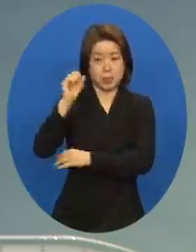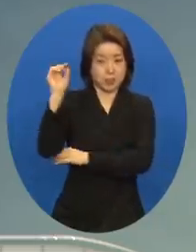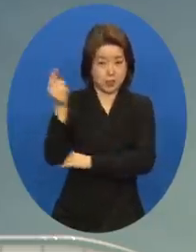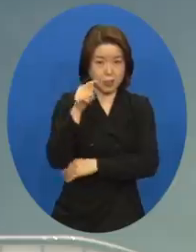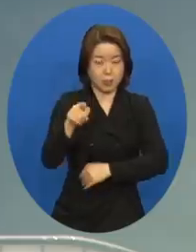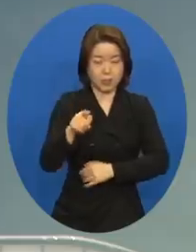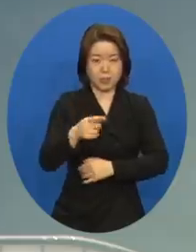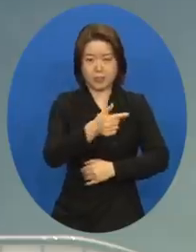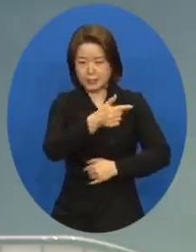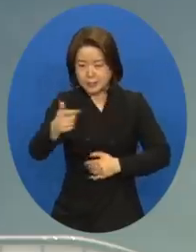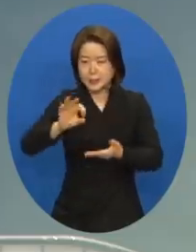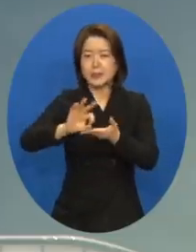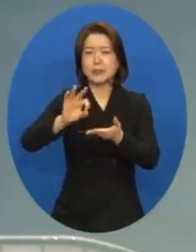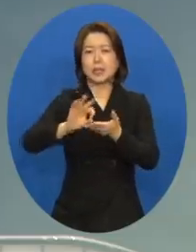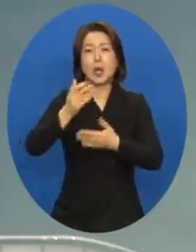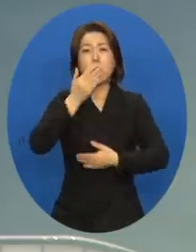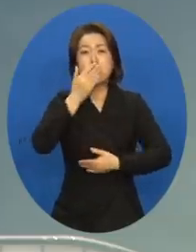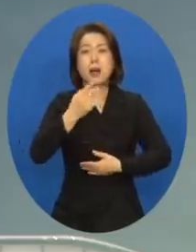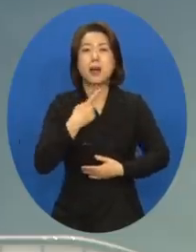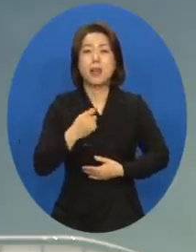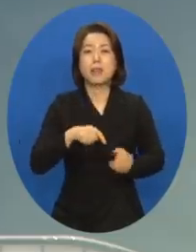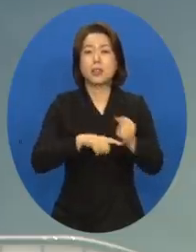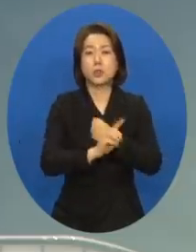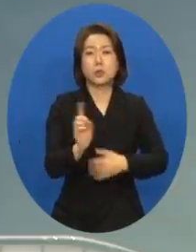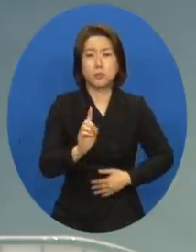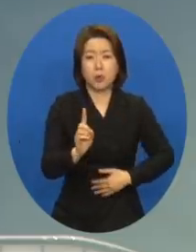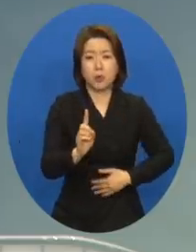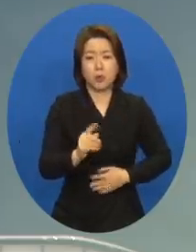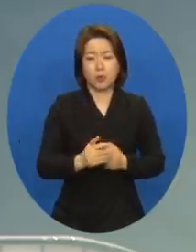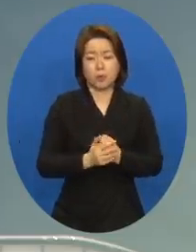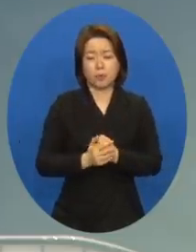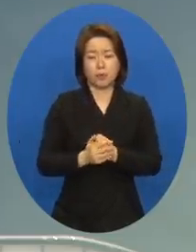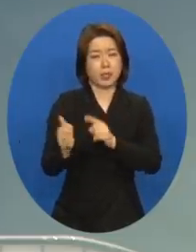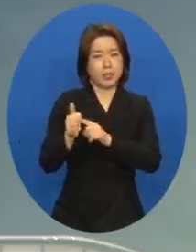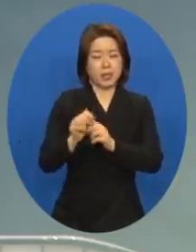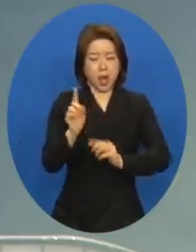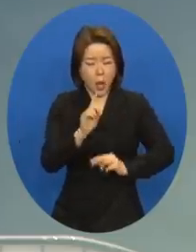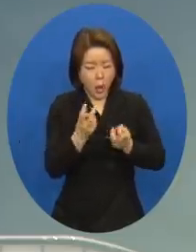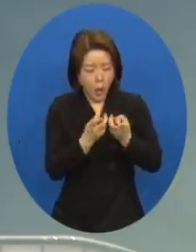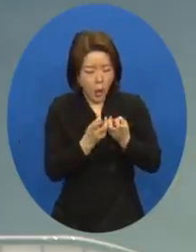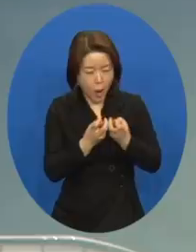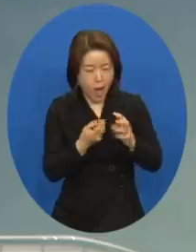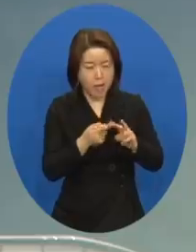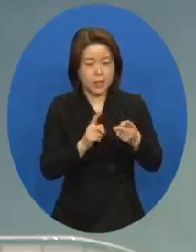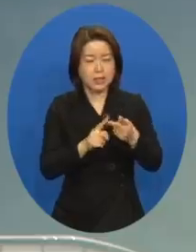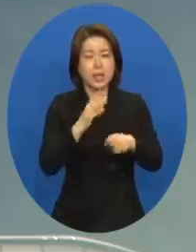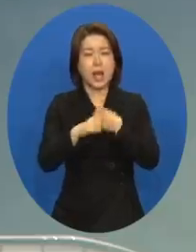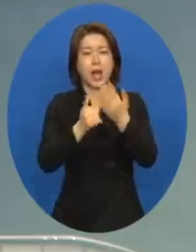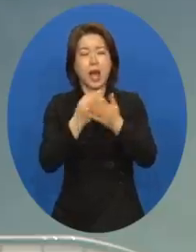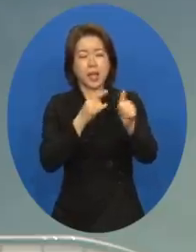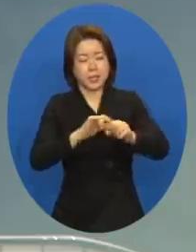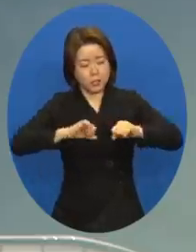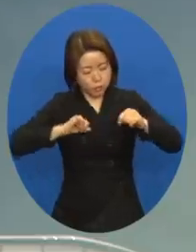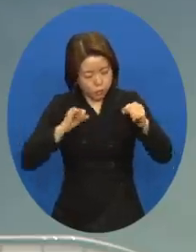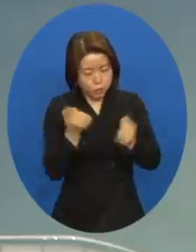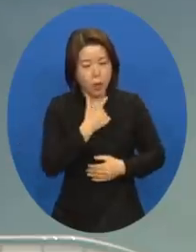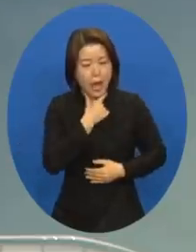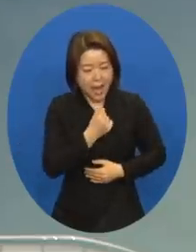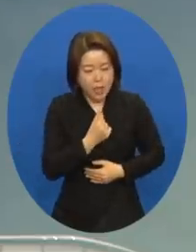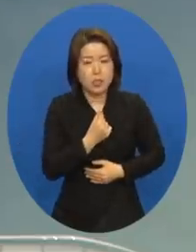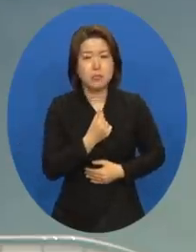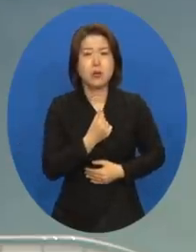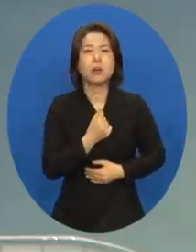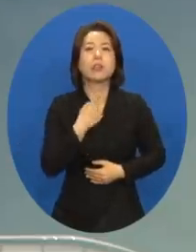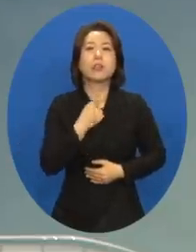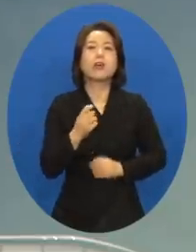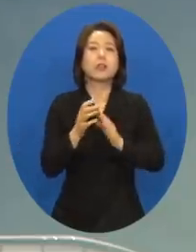그렇게 쓰실 수 있었던 것은 그는 어떻게 해서든지 하나님께 순종하려고 했던 사람이었기 때문에